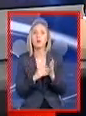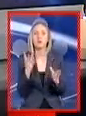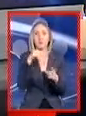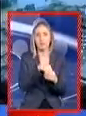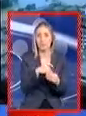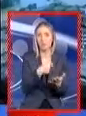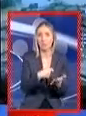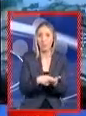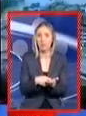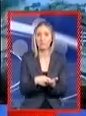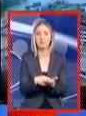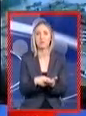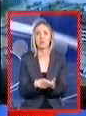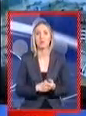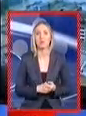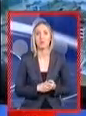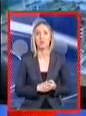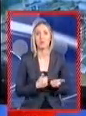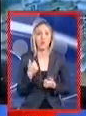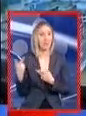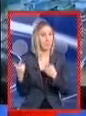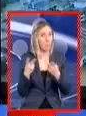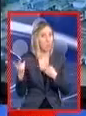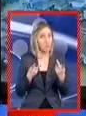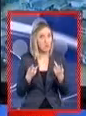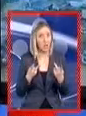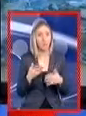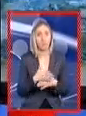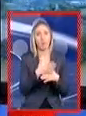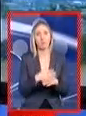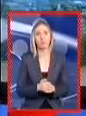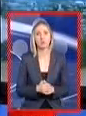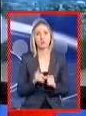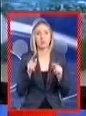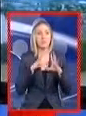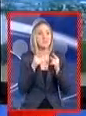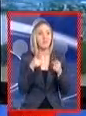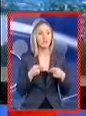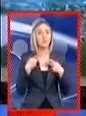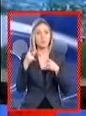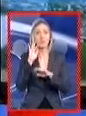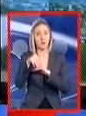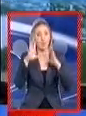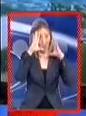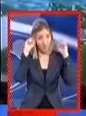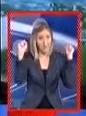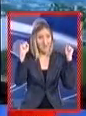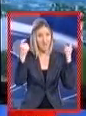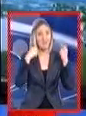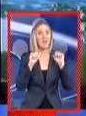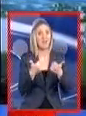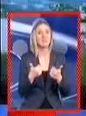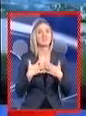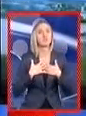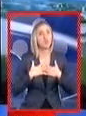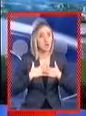i da daju sredstva ili da pošalju nekakvu pomoć. To je sve usmereno da ide preko ambasada, ali jeste želja, pošto